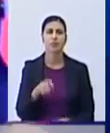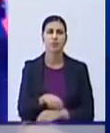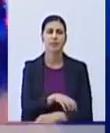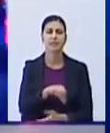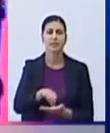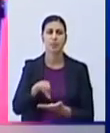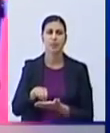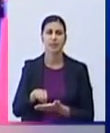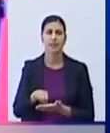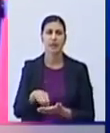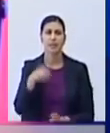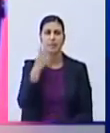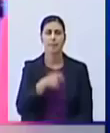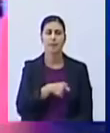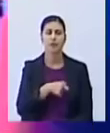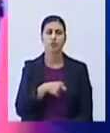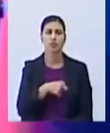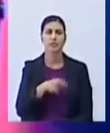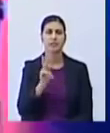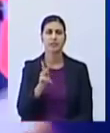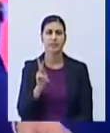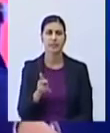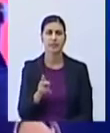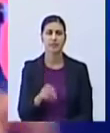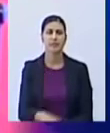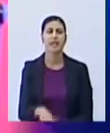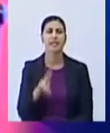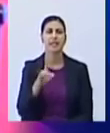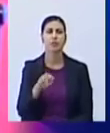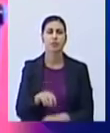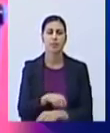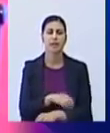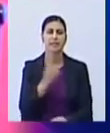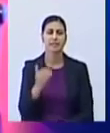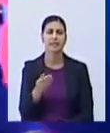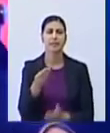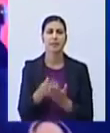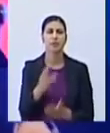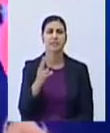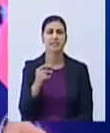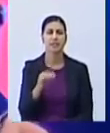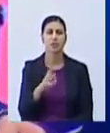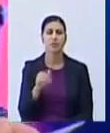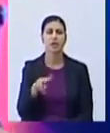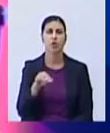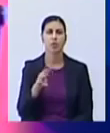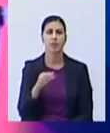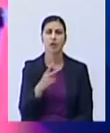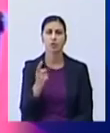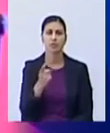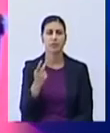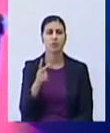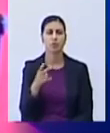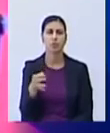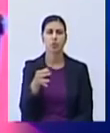პარტიის წარმომადგენლები, მაჟორიტარ დეპუტატების კანდიდატები ლეიბორისტული პარტიიდან, ბატონი თემურ ციკლაური და ბატონი ზურაბ ლომია 21